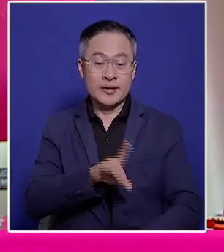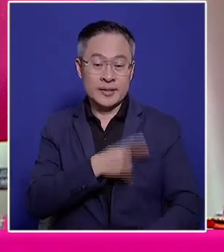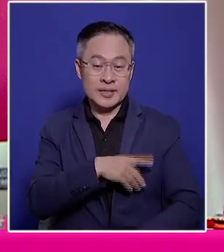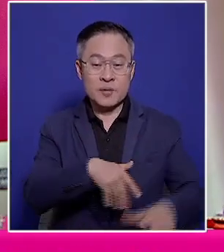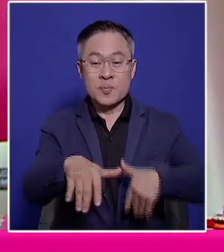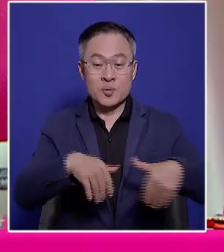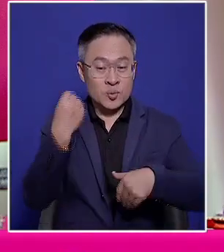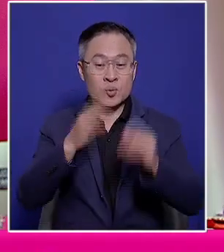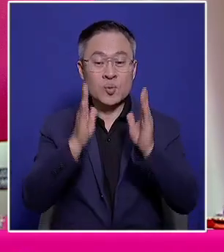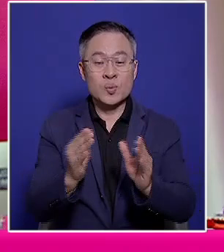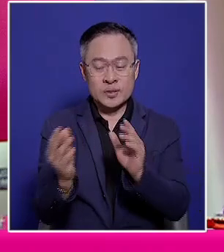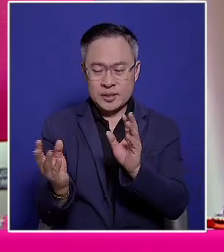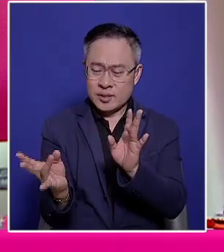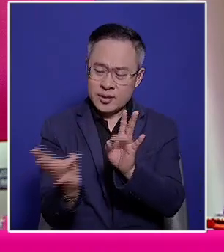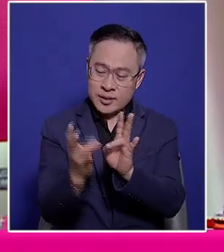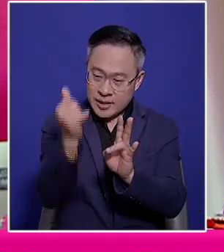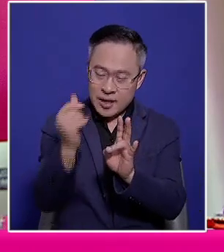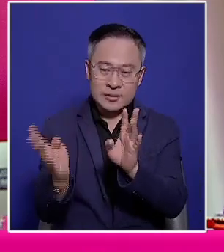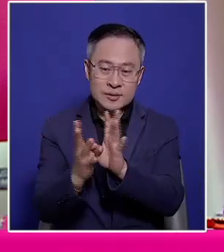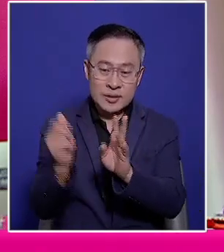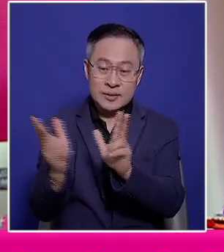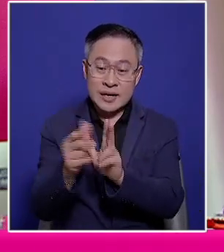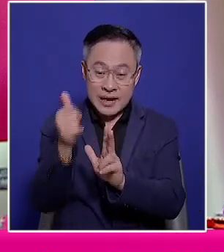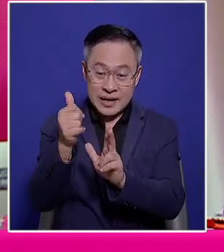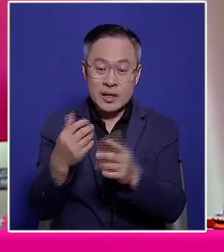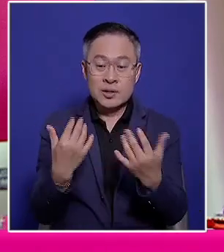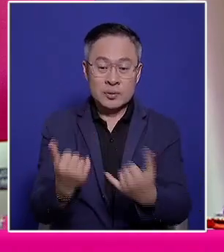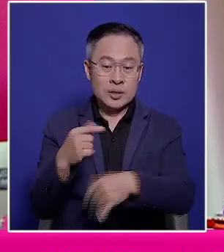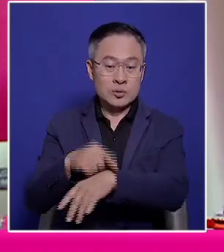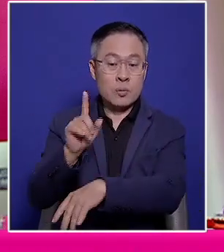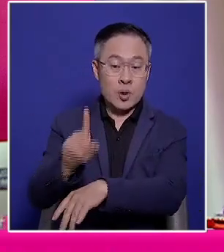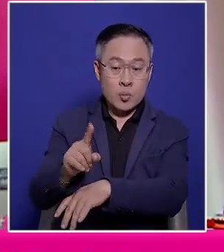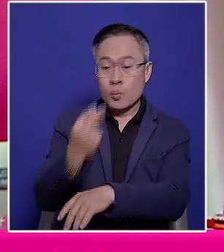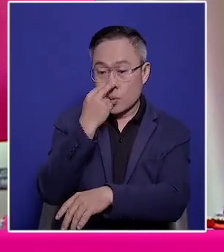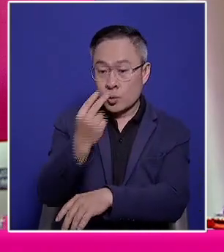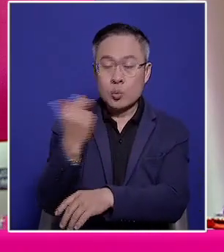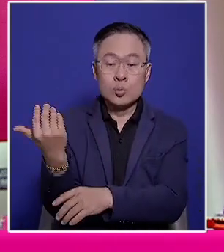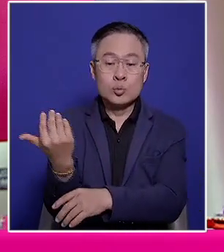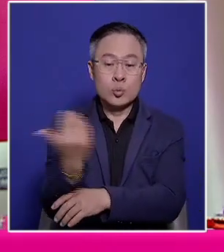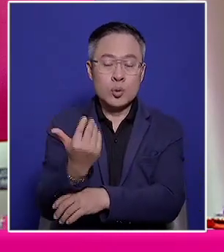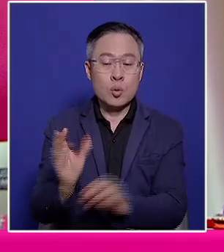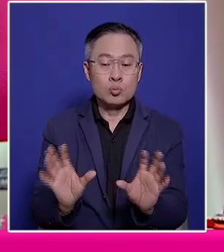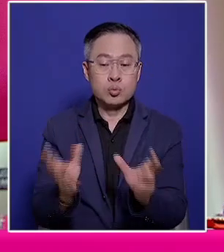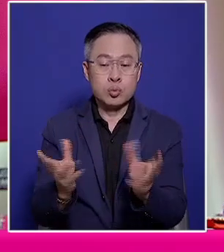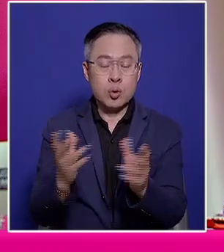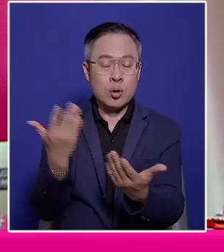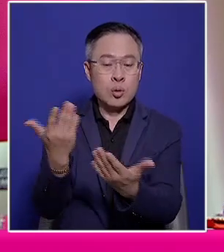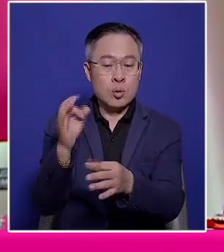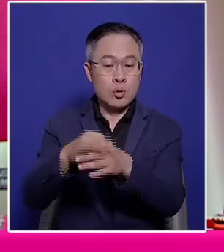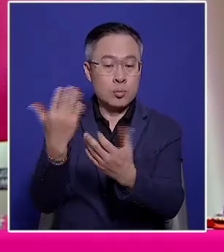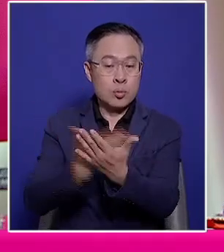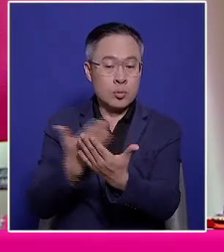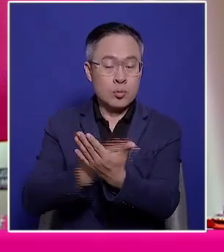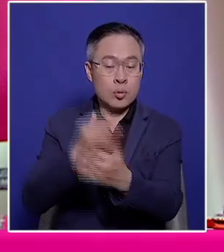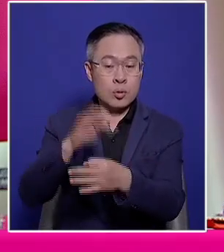ความยินดีกับผู้ที่ถูกรางวัลด้วยนะคะและในวันนี้เวลา 13:00 นมาติดตามชมการถ่ายทอดสดการออกรางวัลสลากออมสินพิเศษ